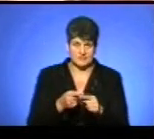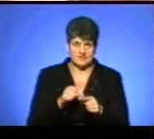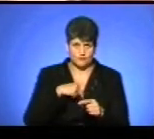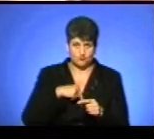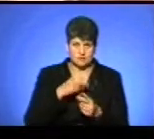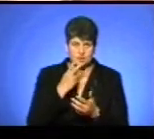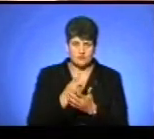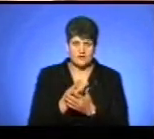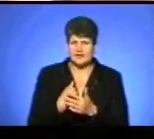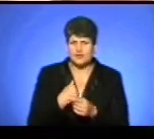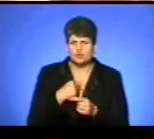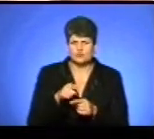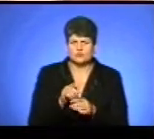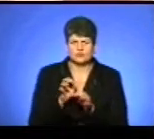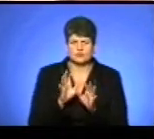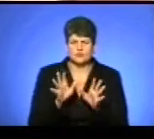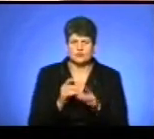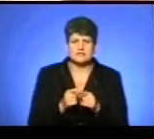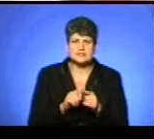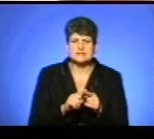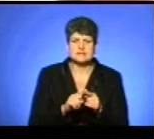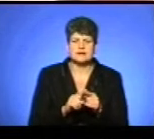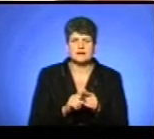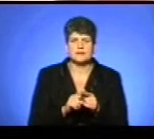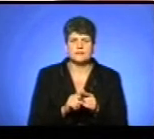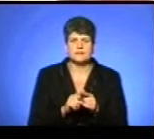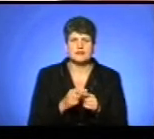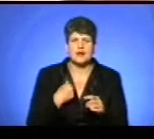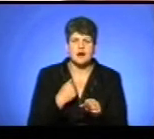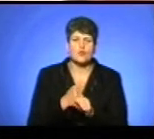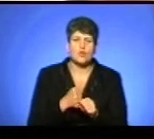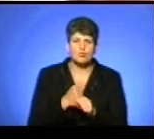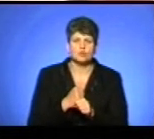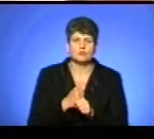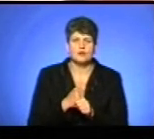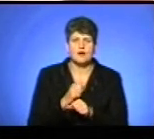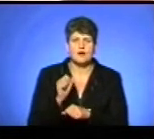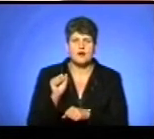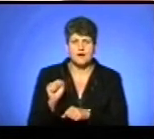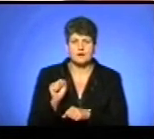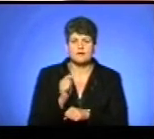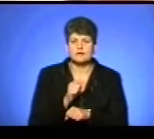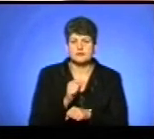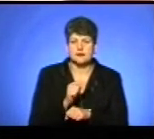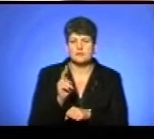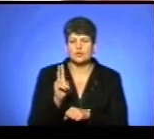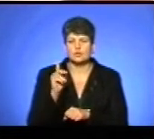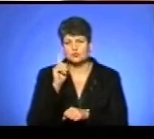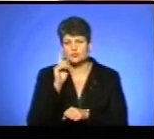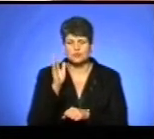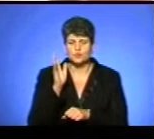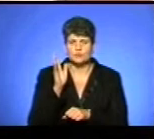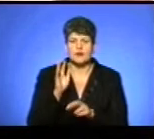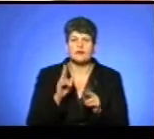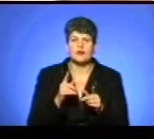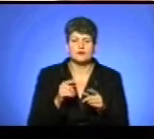Я тут ні до чого. Це моє бачення. То я роблю, а там хто думає. Ну, а